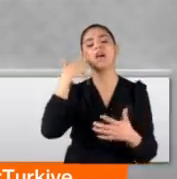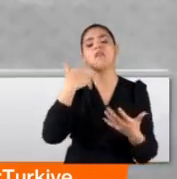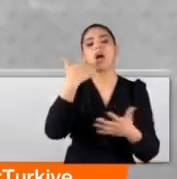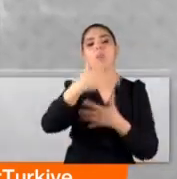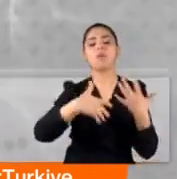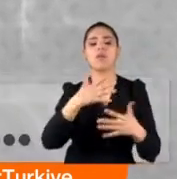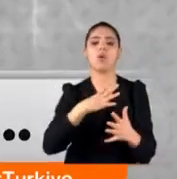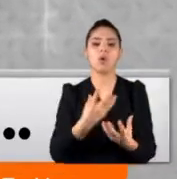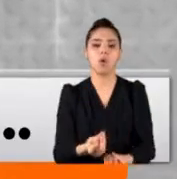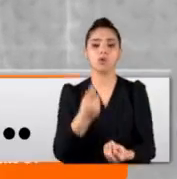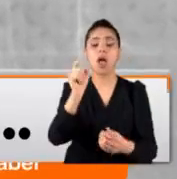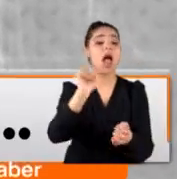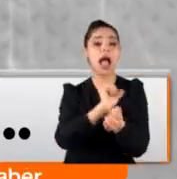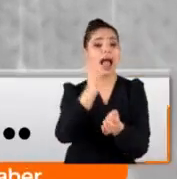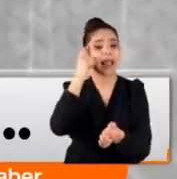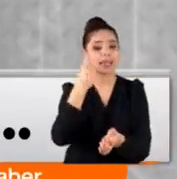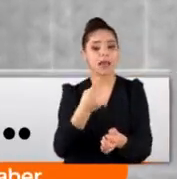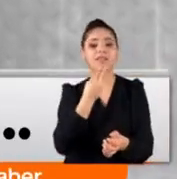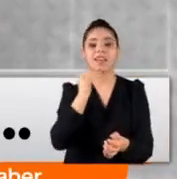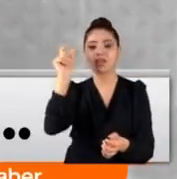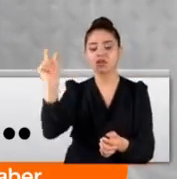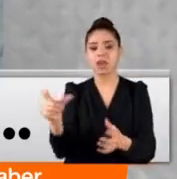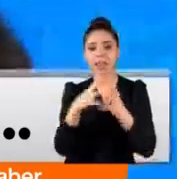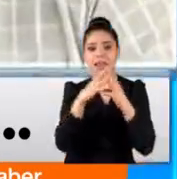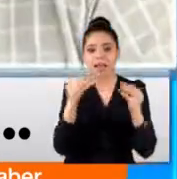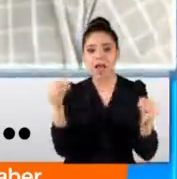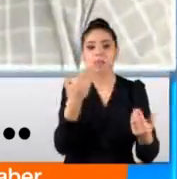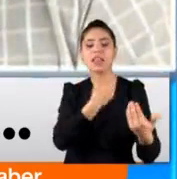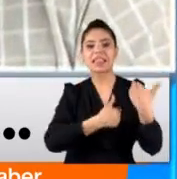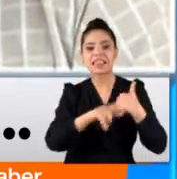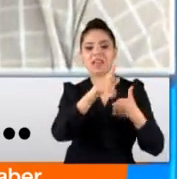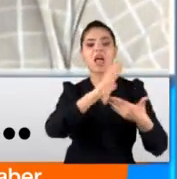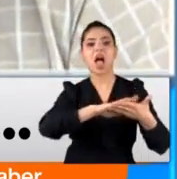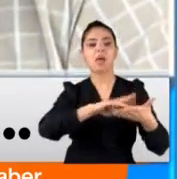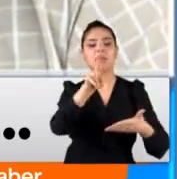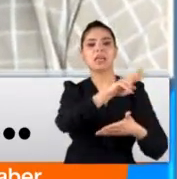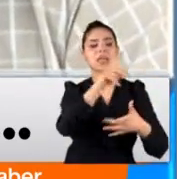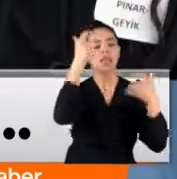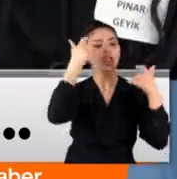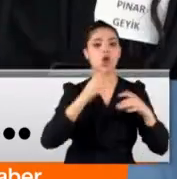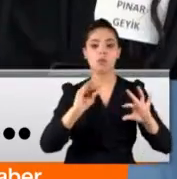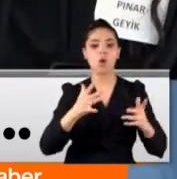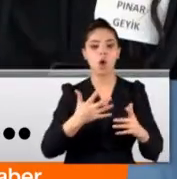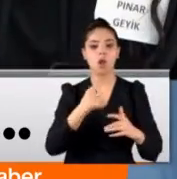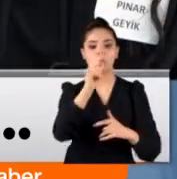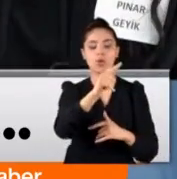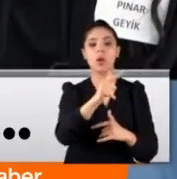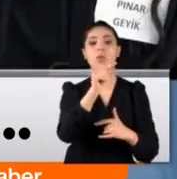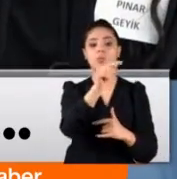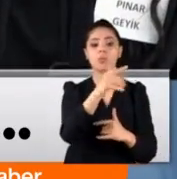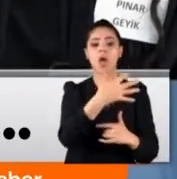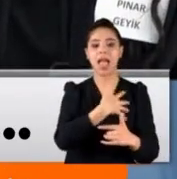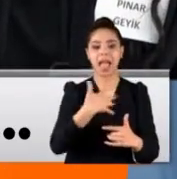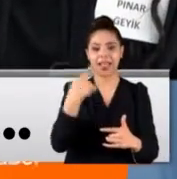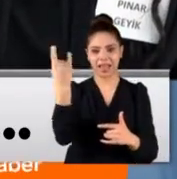netleşti. Ailenin iddiasına göre genç kadının kaybolmasında sevgilisinin ve arkadaşının da parmağı vardı. Annem böyle dışarı çıkmayı